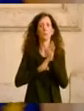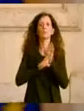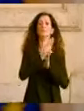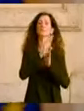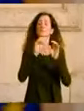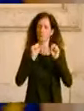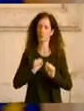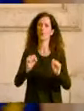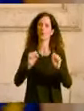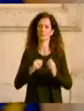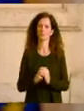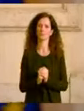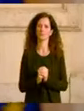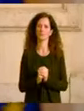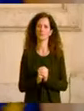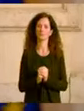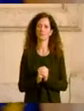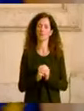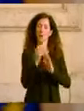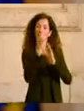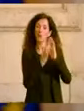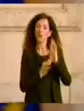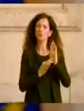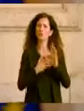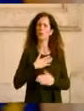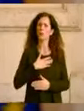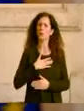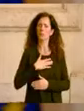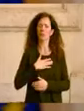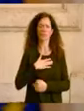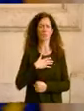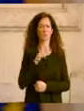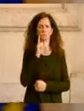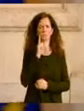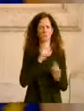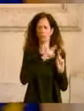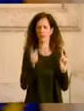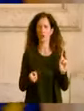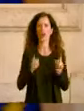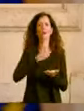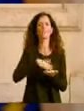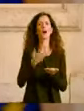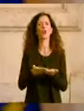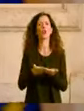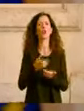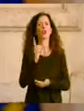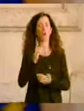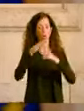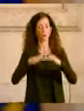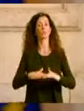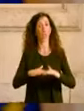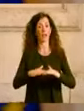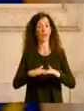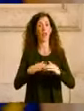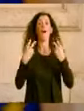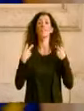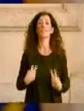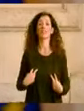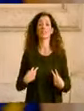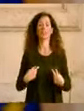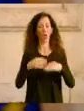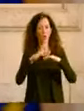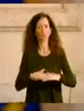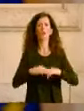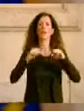nostri principi rimangono gli stessi, sono i nostri valori. Quindi primo tra tutti la tutela della vita, della salute